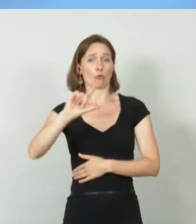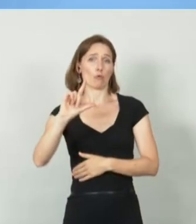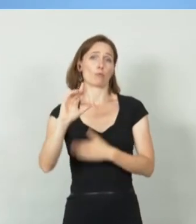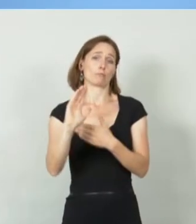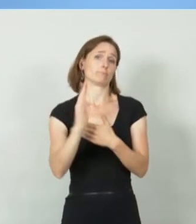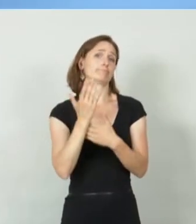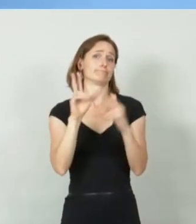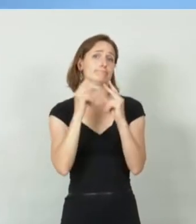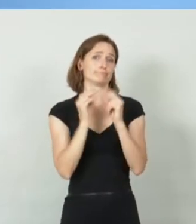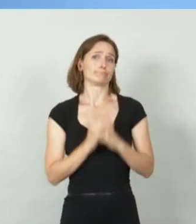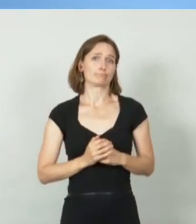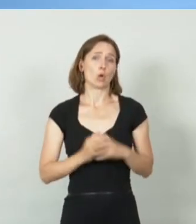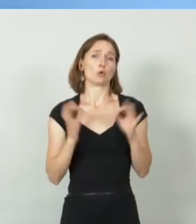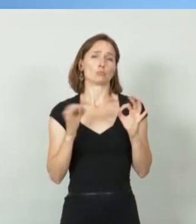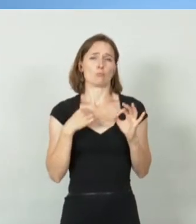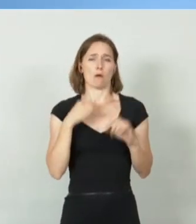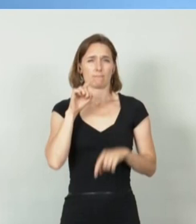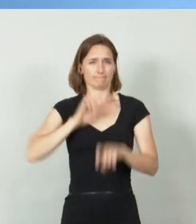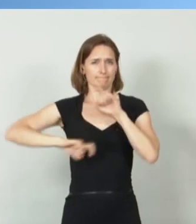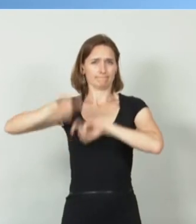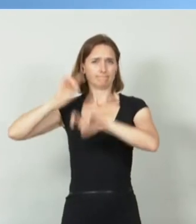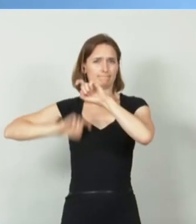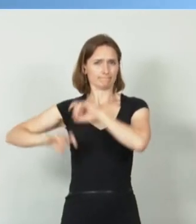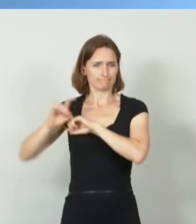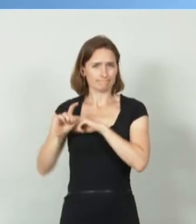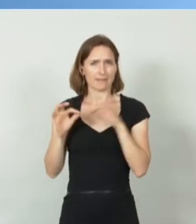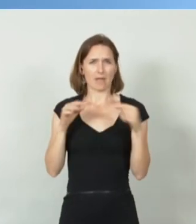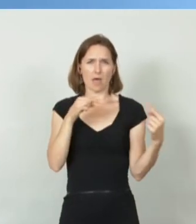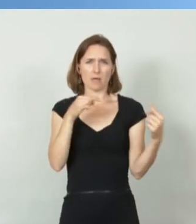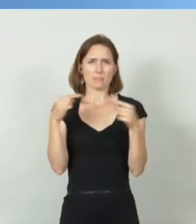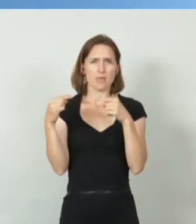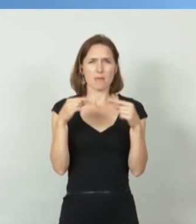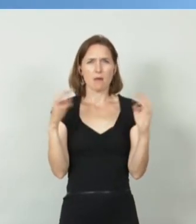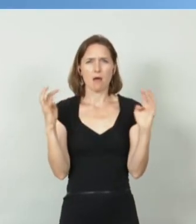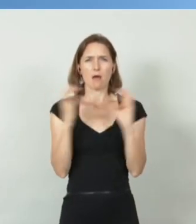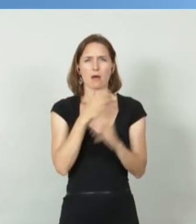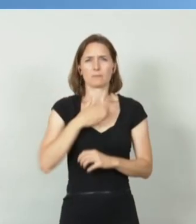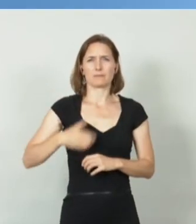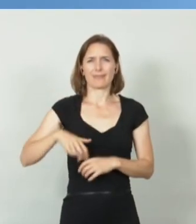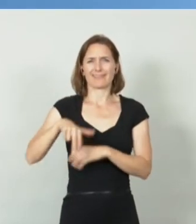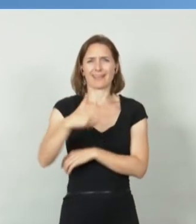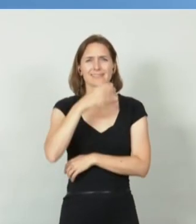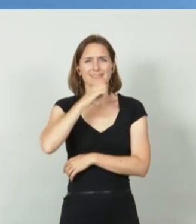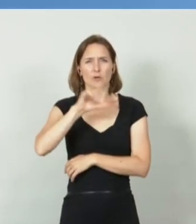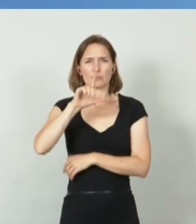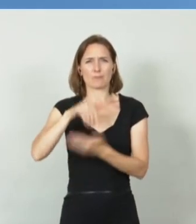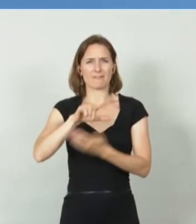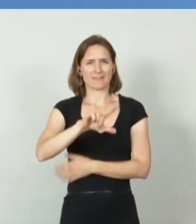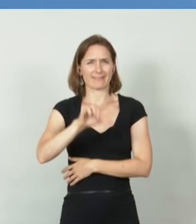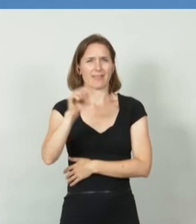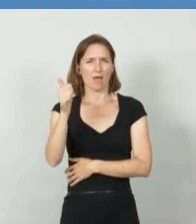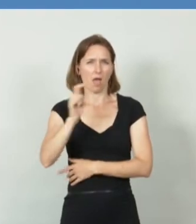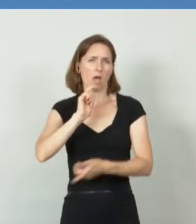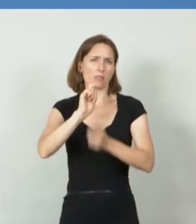alors je voudrais juste revenir sur nos débats du Conseil du 13 décembre 2021 qui traitait du budget 2022